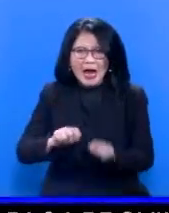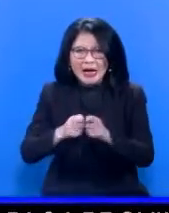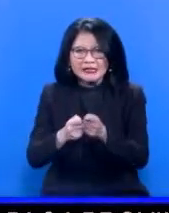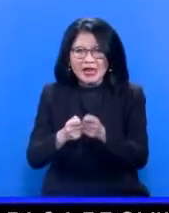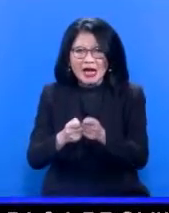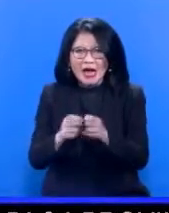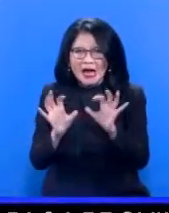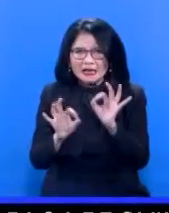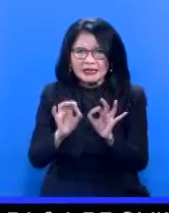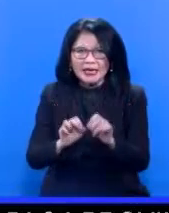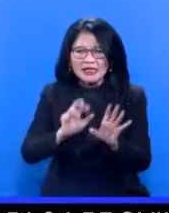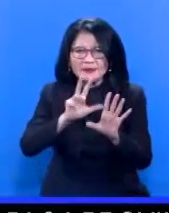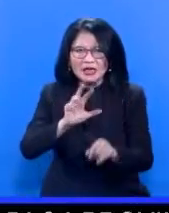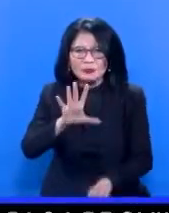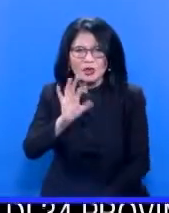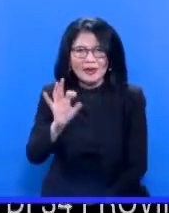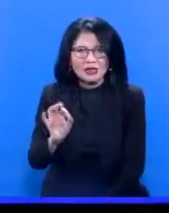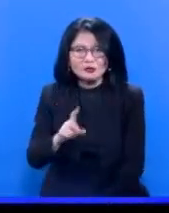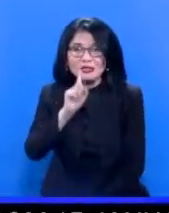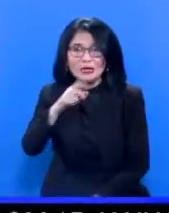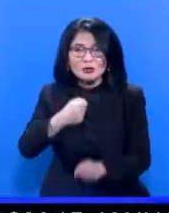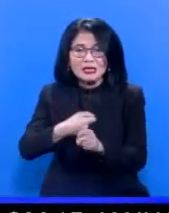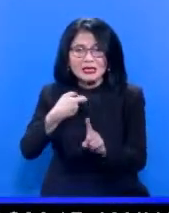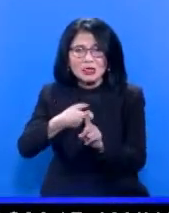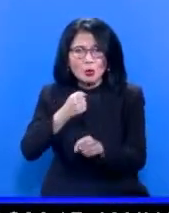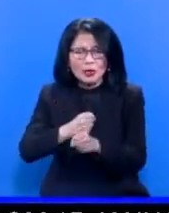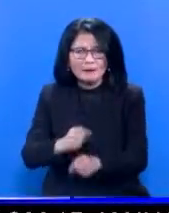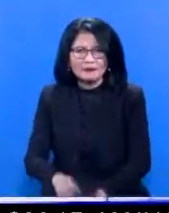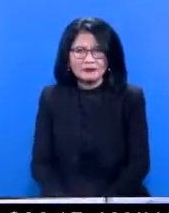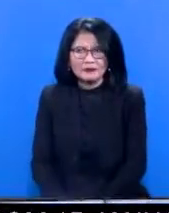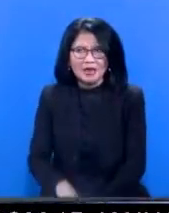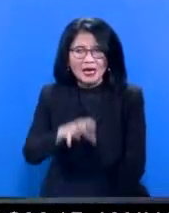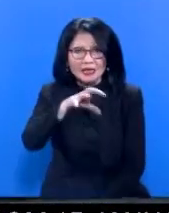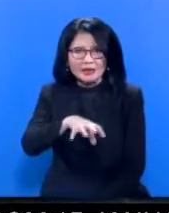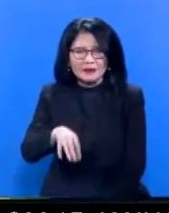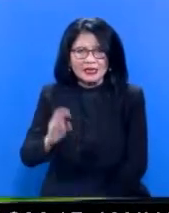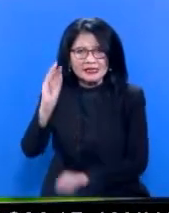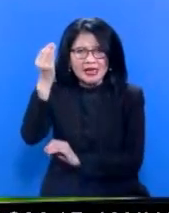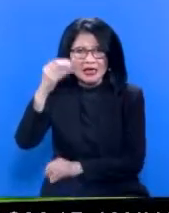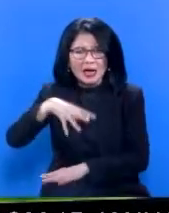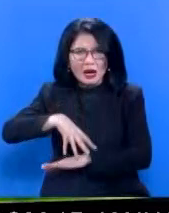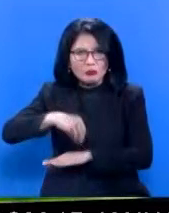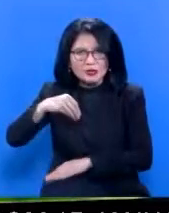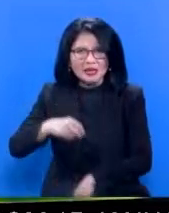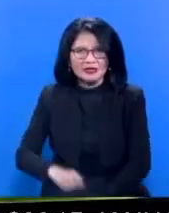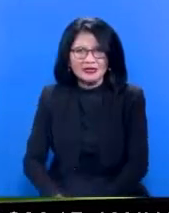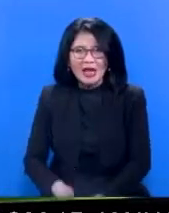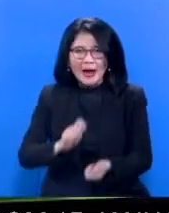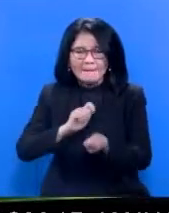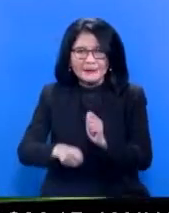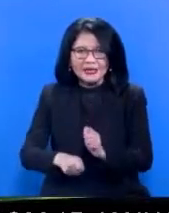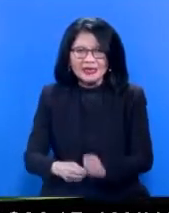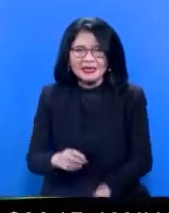yang mencapai Rp9.500 per kilogram. Sementara itu di kawasan Johar Baru, Jakarta Pusat, sebagian produsen